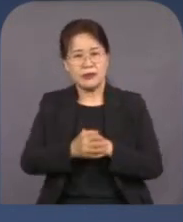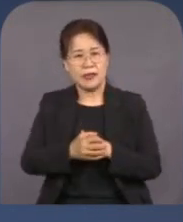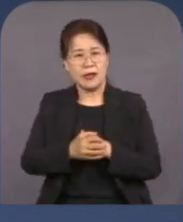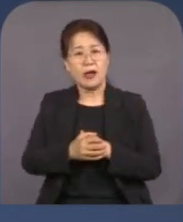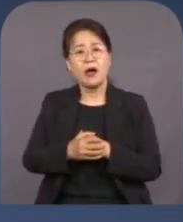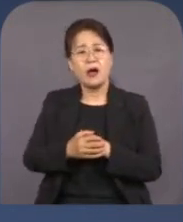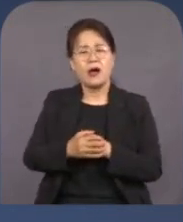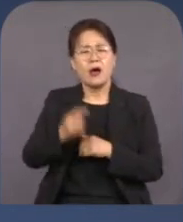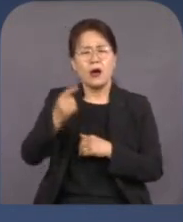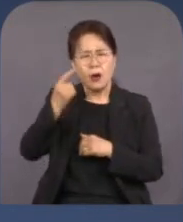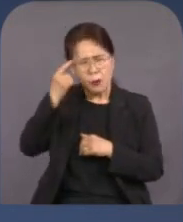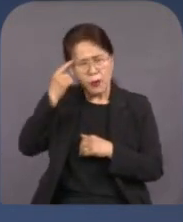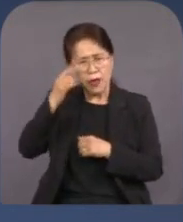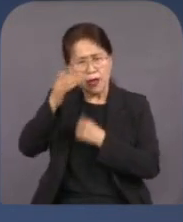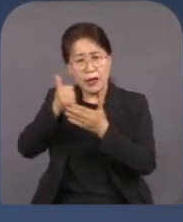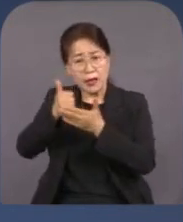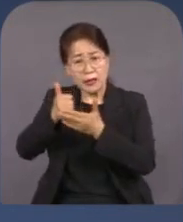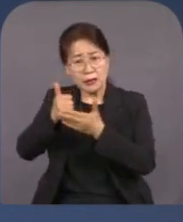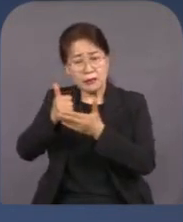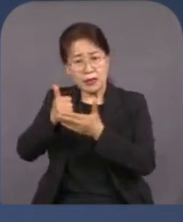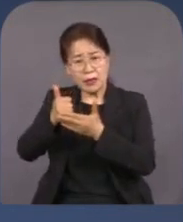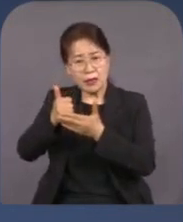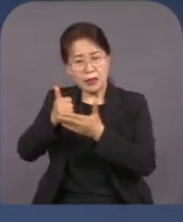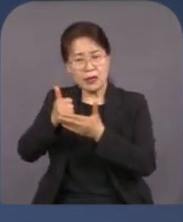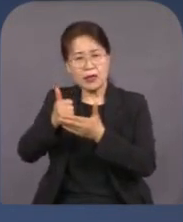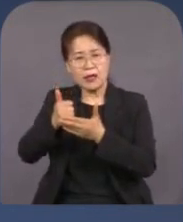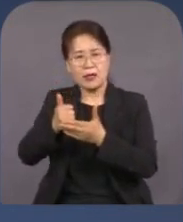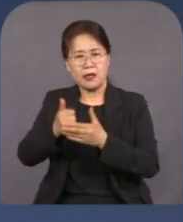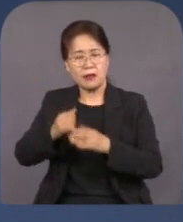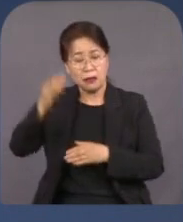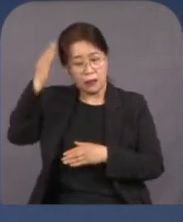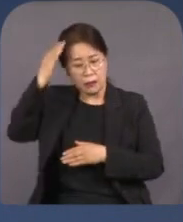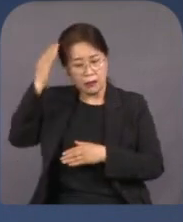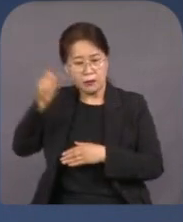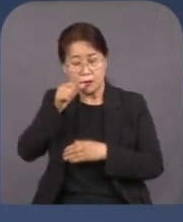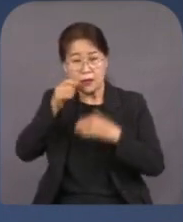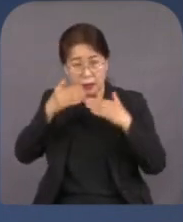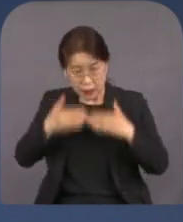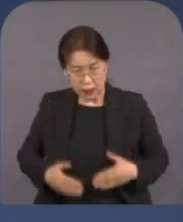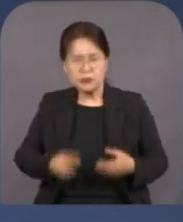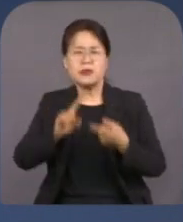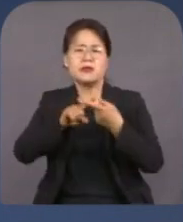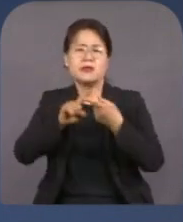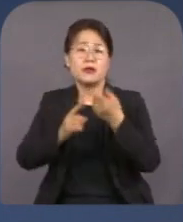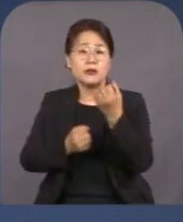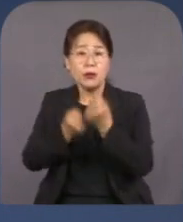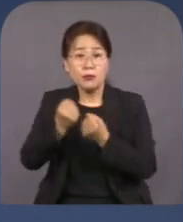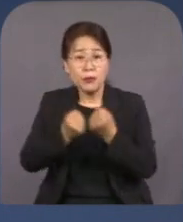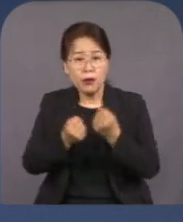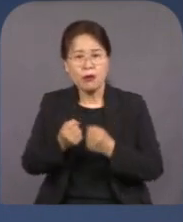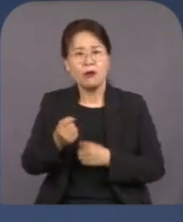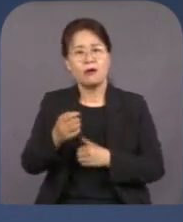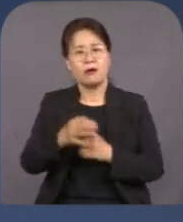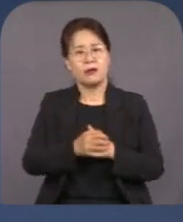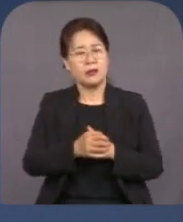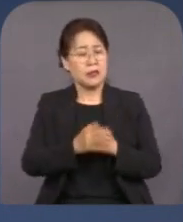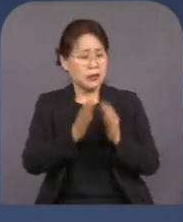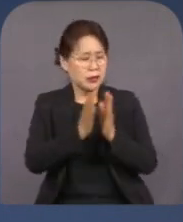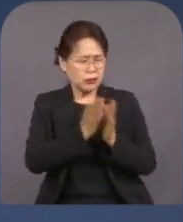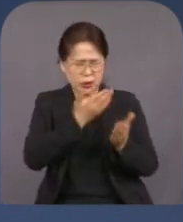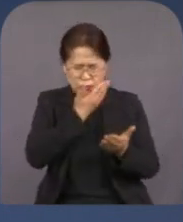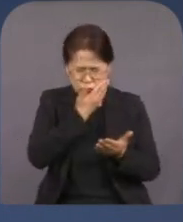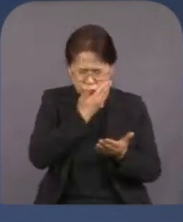전신갑주를 언급한 다음에 곧이어서 기도에 대하여 말씀했을까요 아니 기도가 그렇게